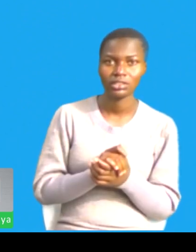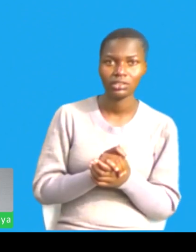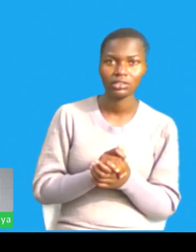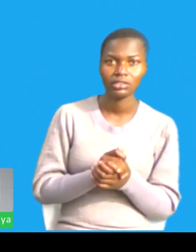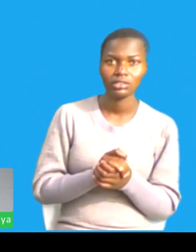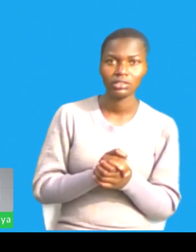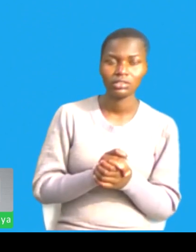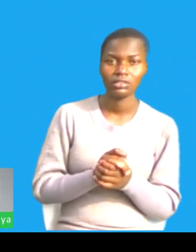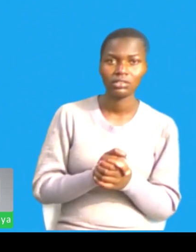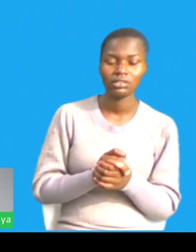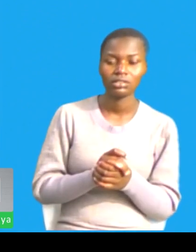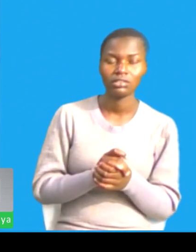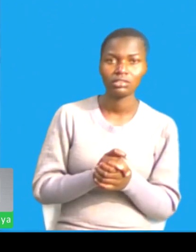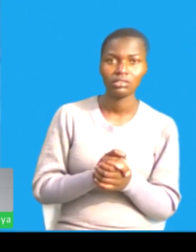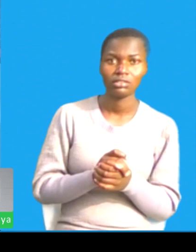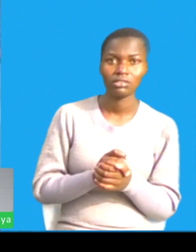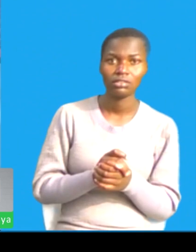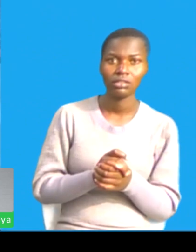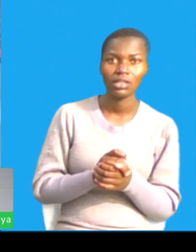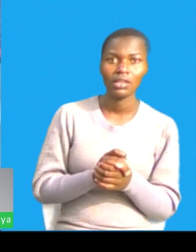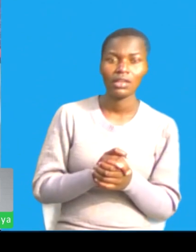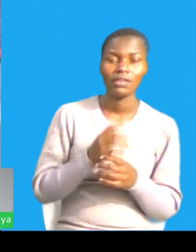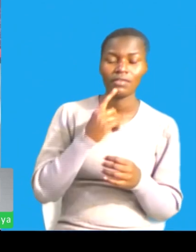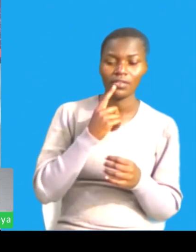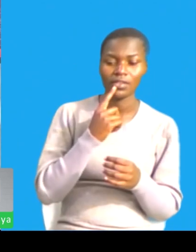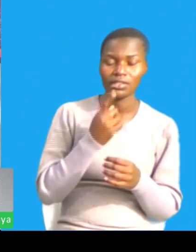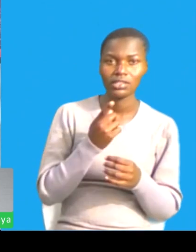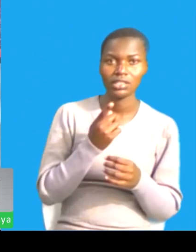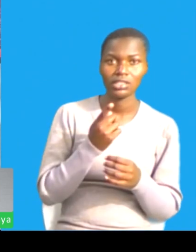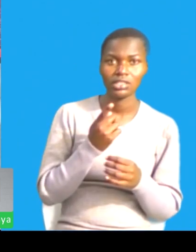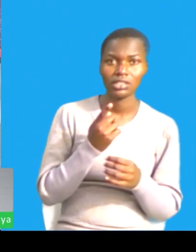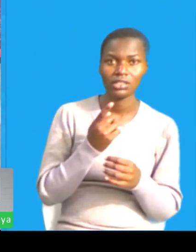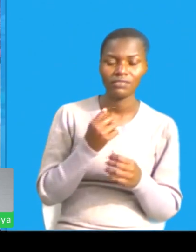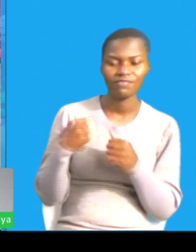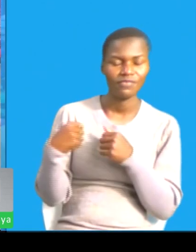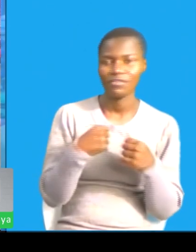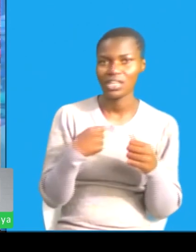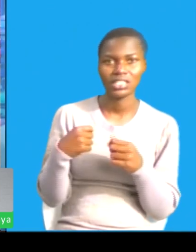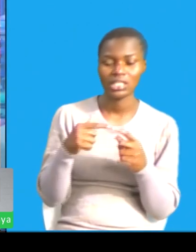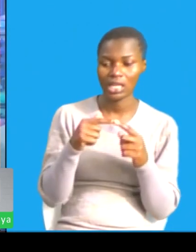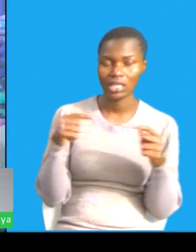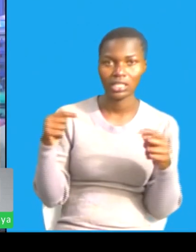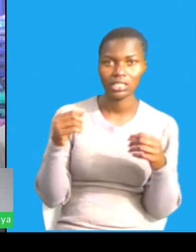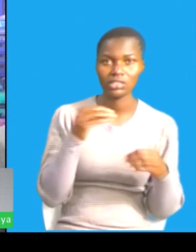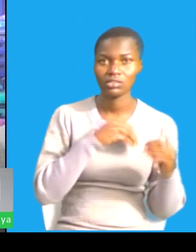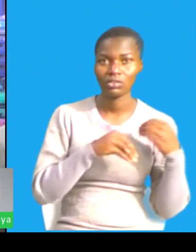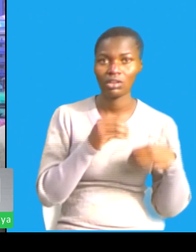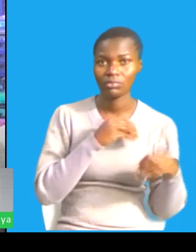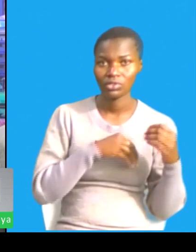forward. Have they mentioned weaponization of the fight against corruption? Is that brought out